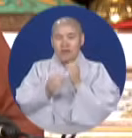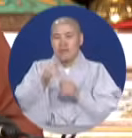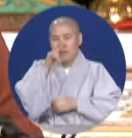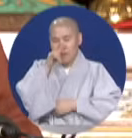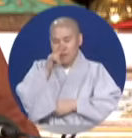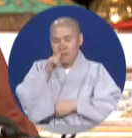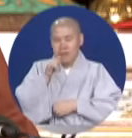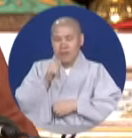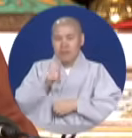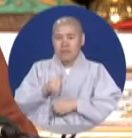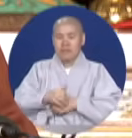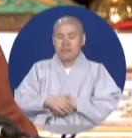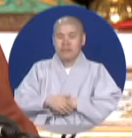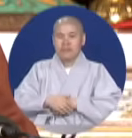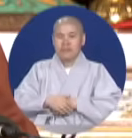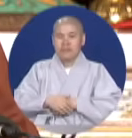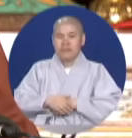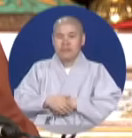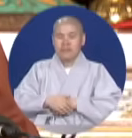읊어보겠습니다.